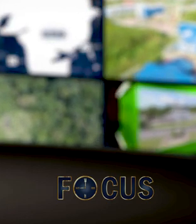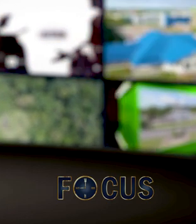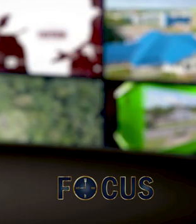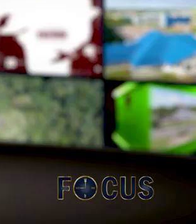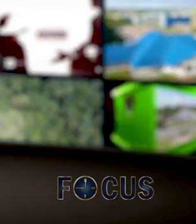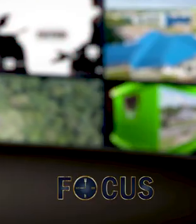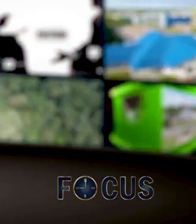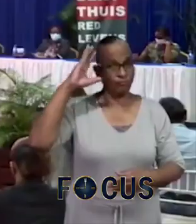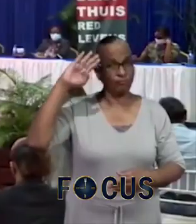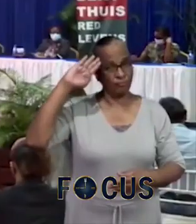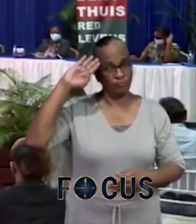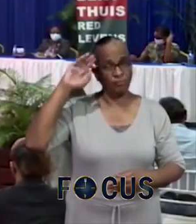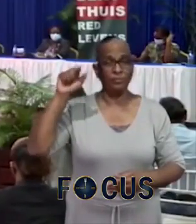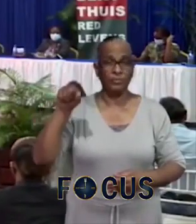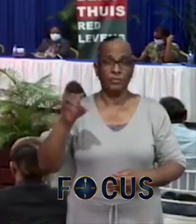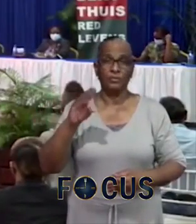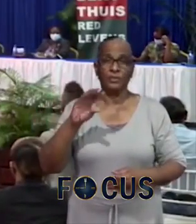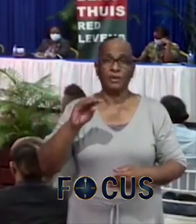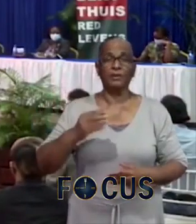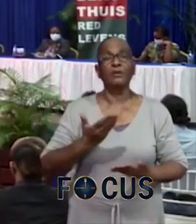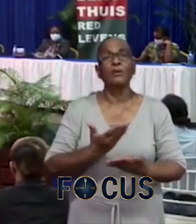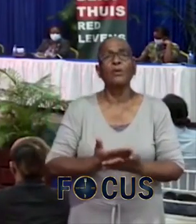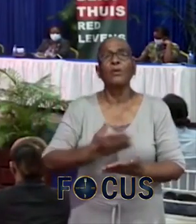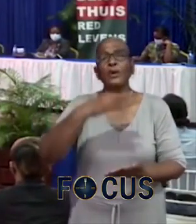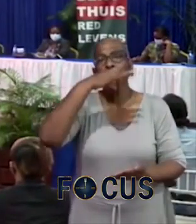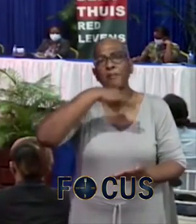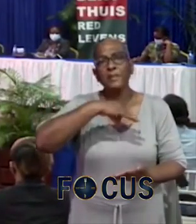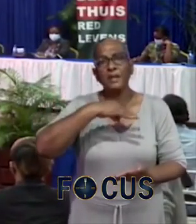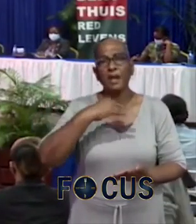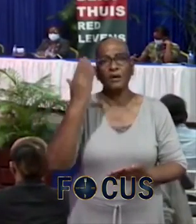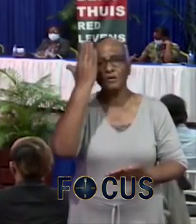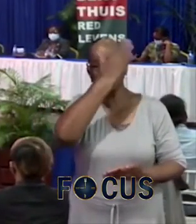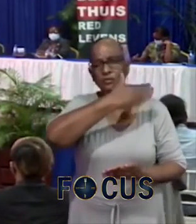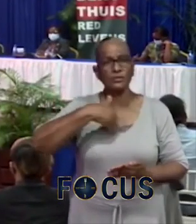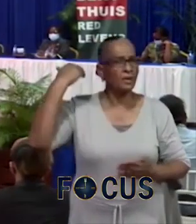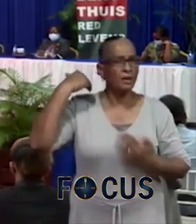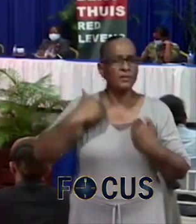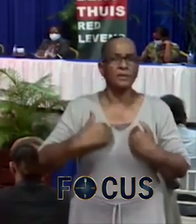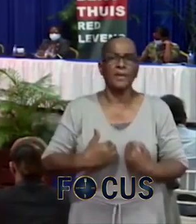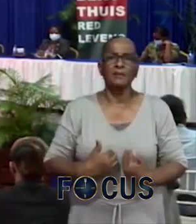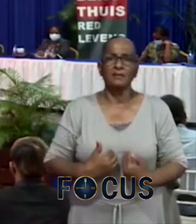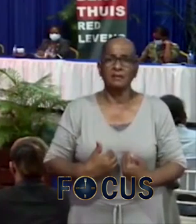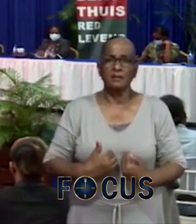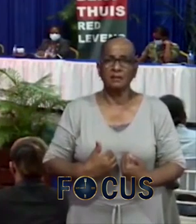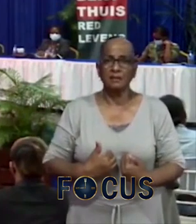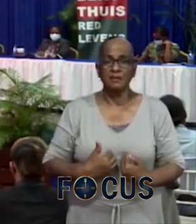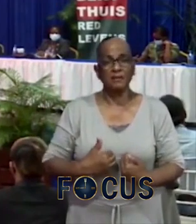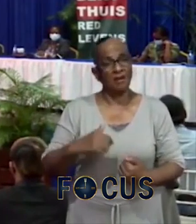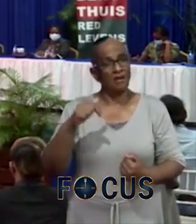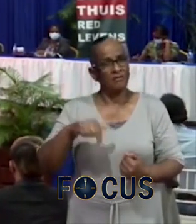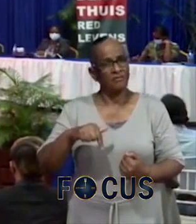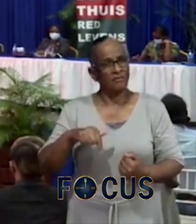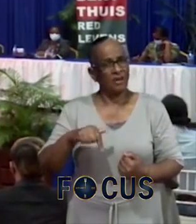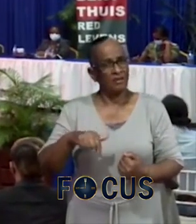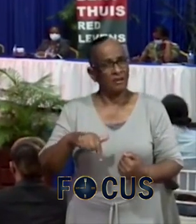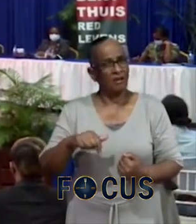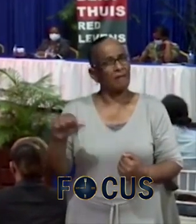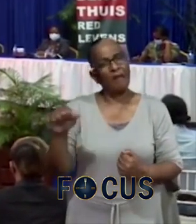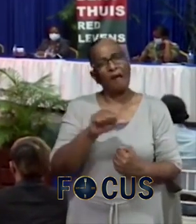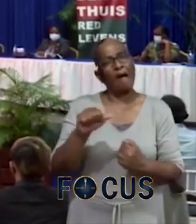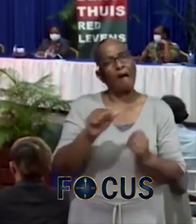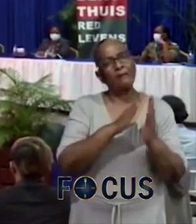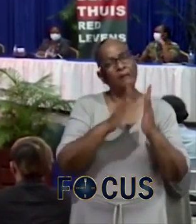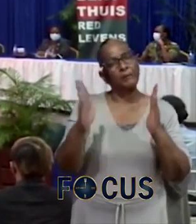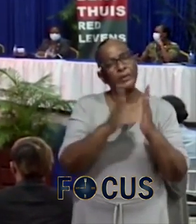naar het volgende verslag. Goedemiddag, Sranamangs. We zijn dus nu een heel andere